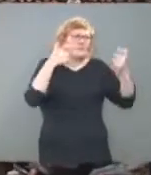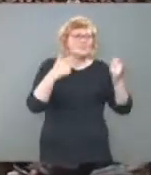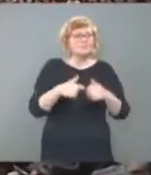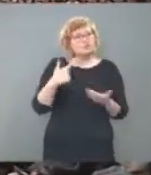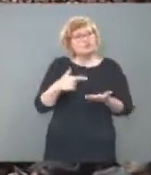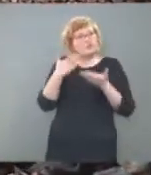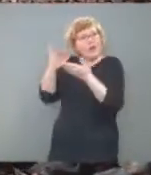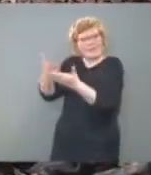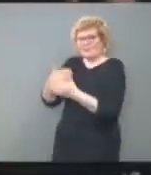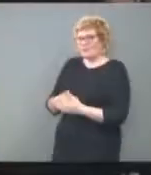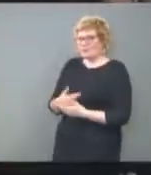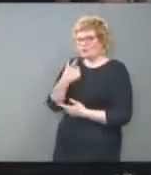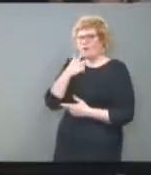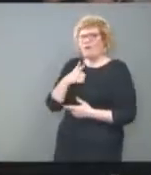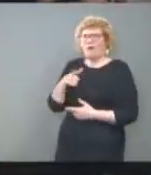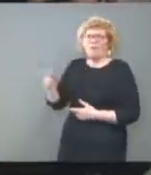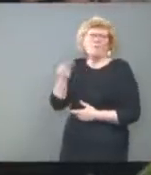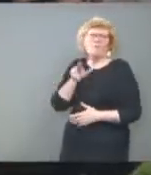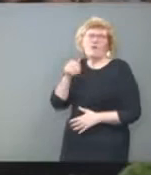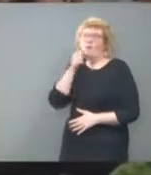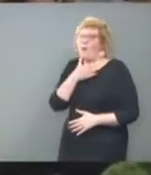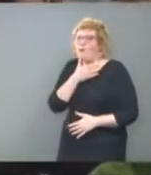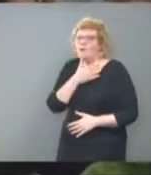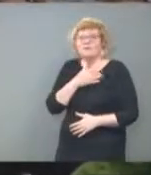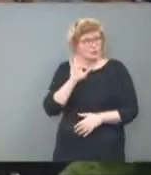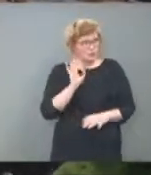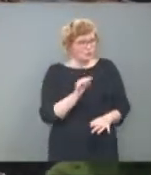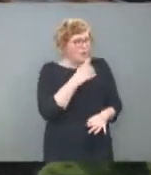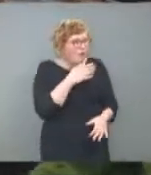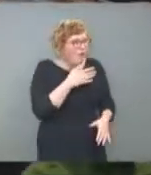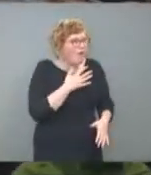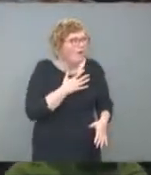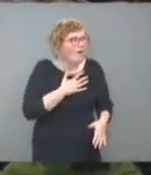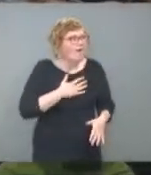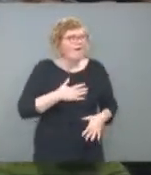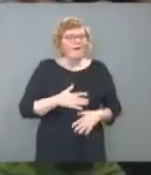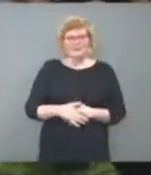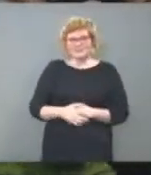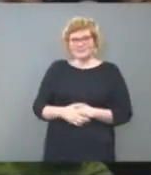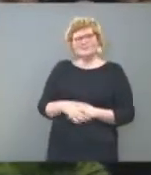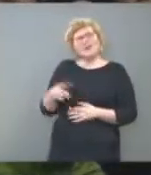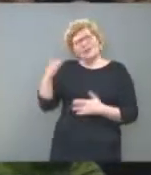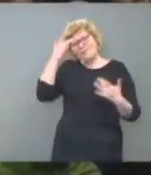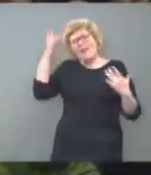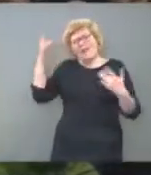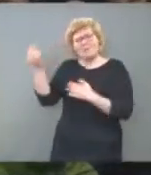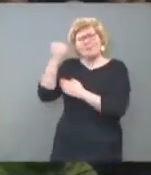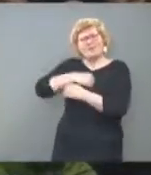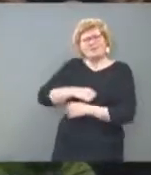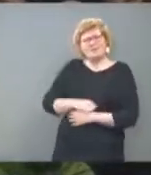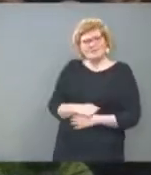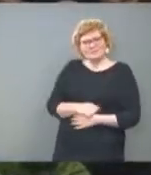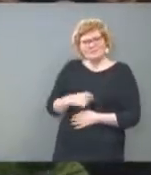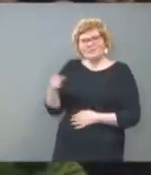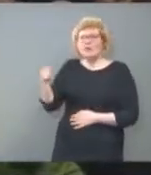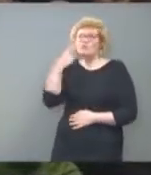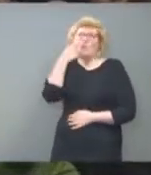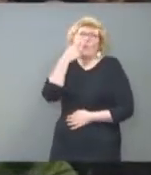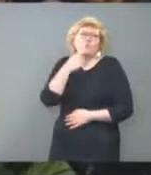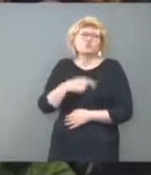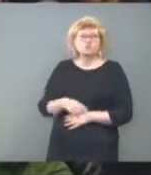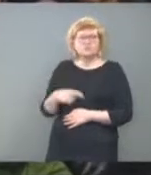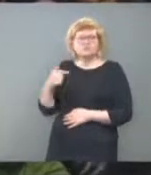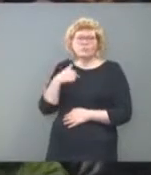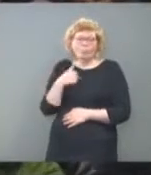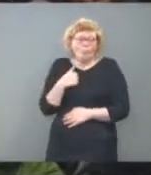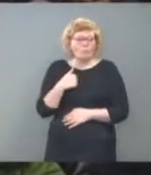été le cas. Mais elle était plus maligne que moi. Et elle s'est dit, c'est pas la peine que je lui offre un livre de poèmes, parce que, bon, il va pas